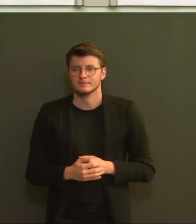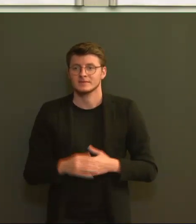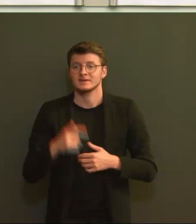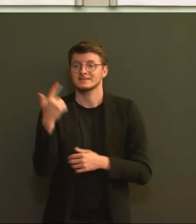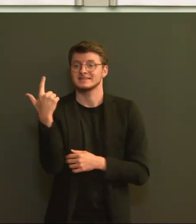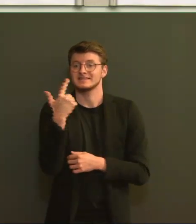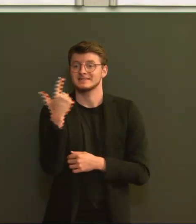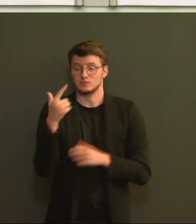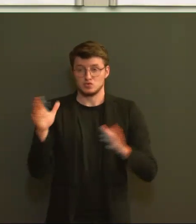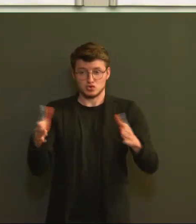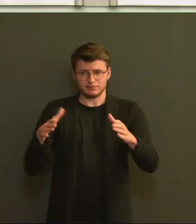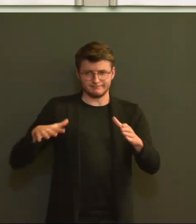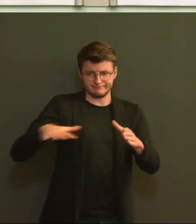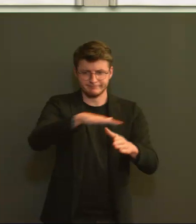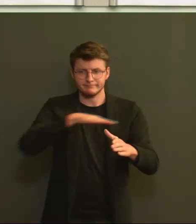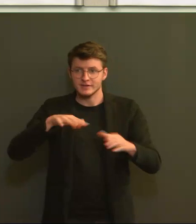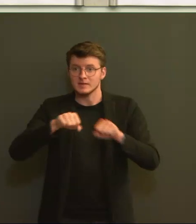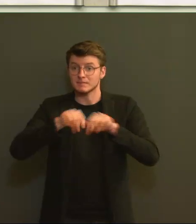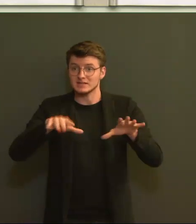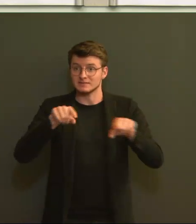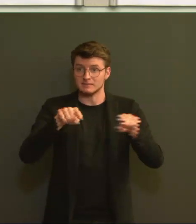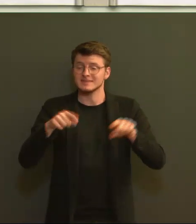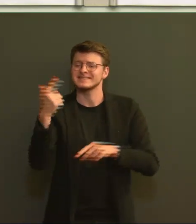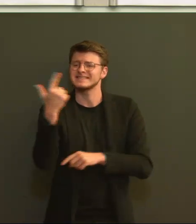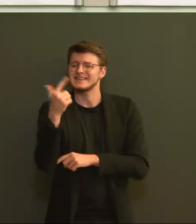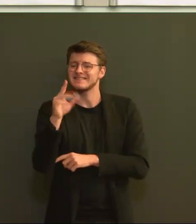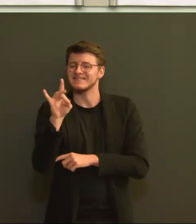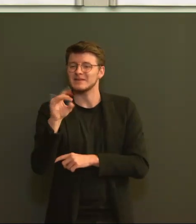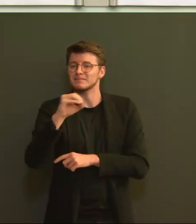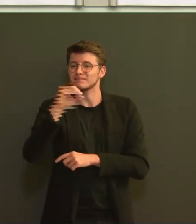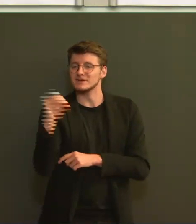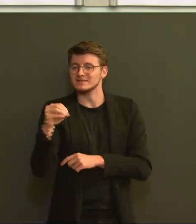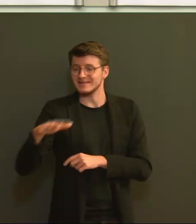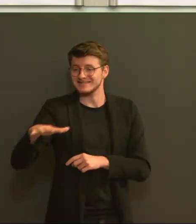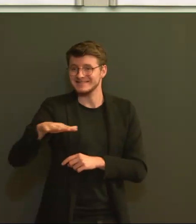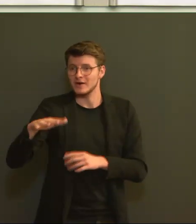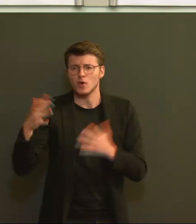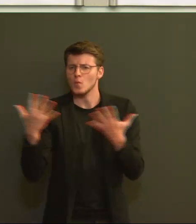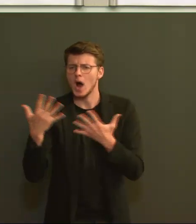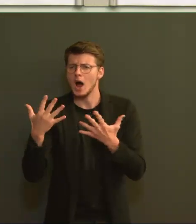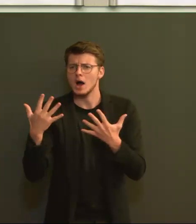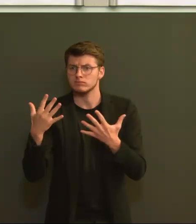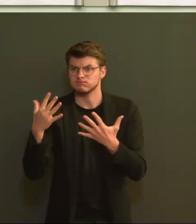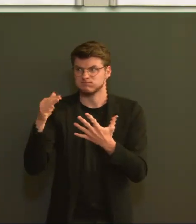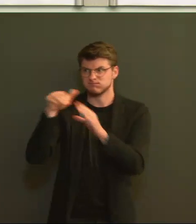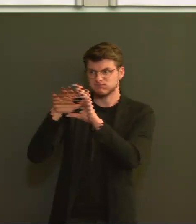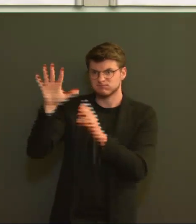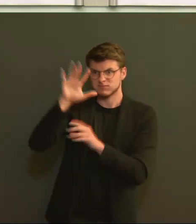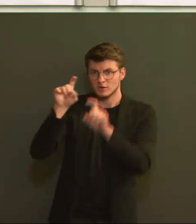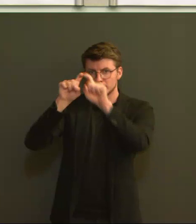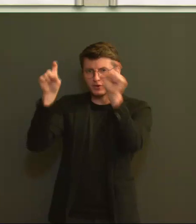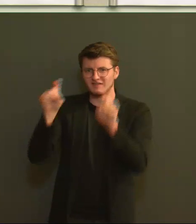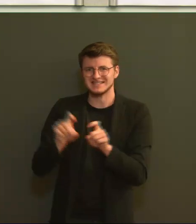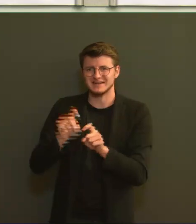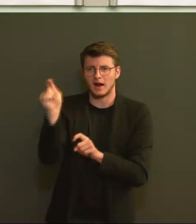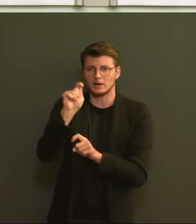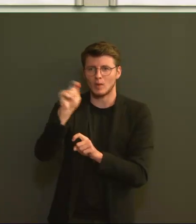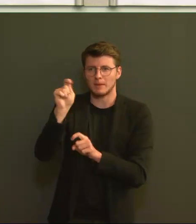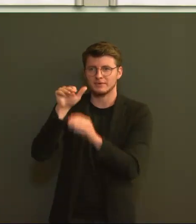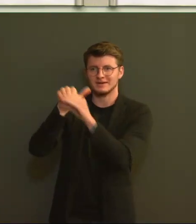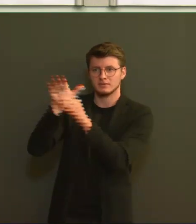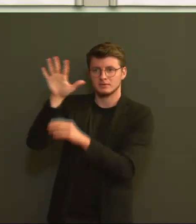47% van de nieuwe infecties verleden week vond plaats in de provincie Antwerpen. Maar ook